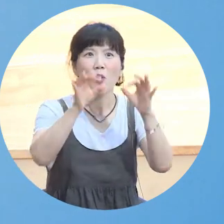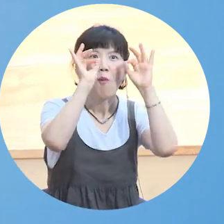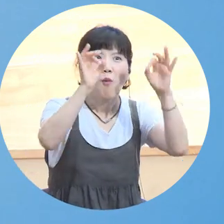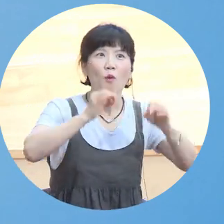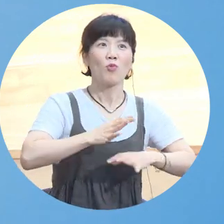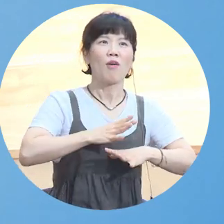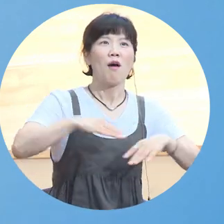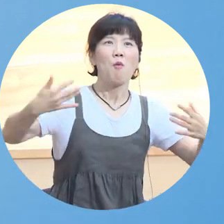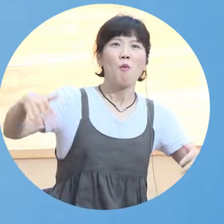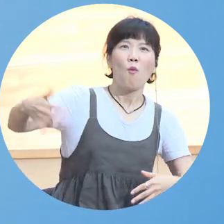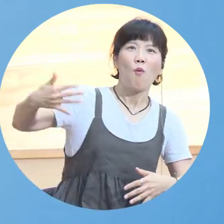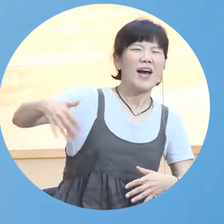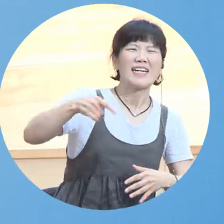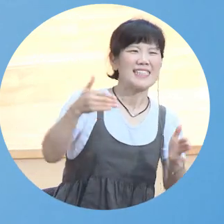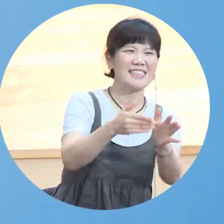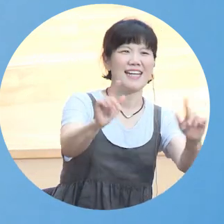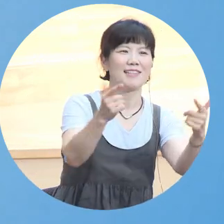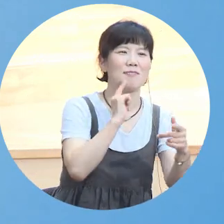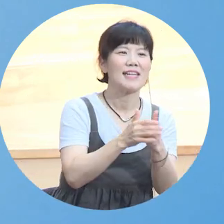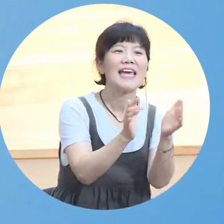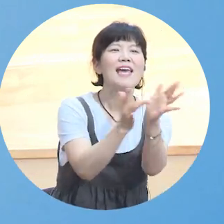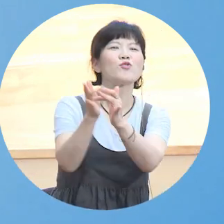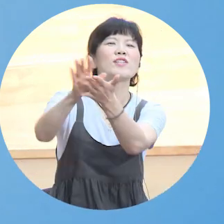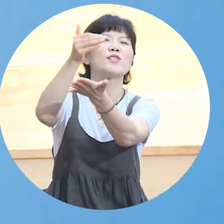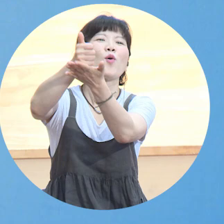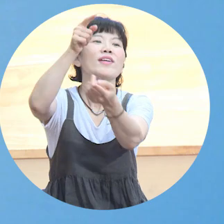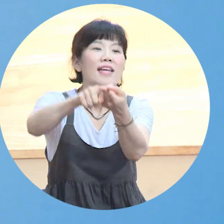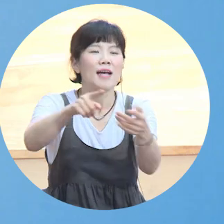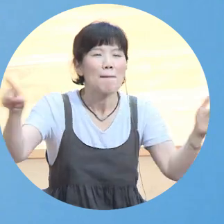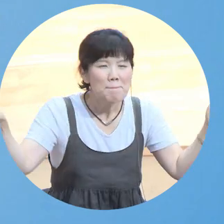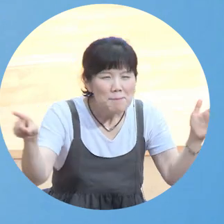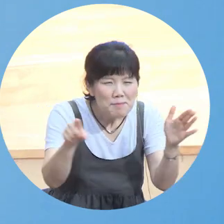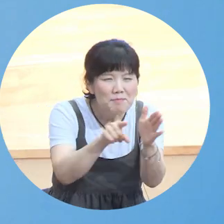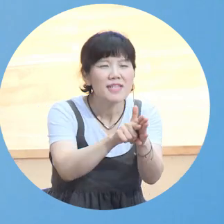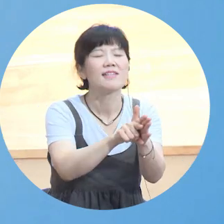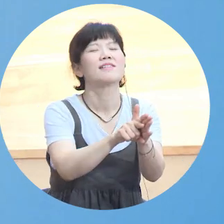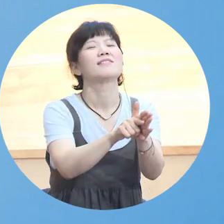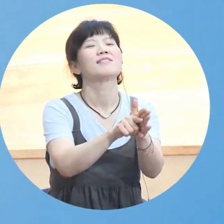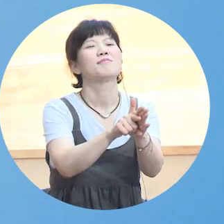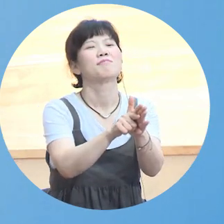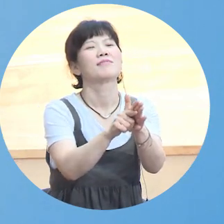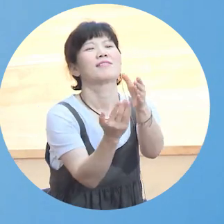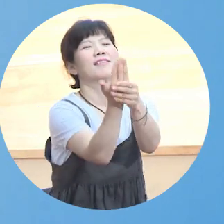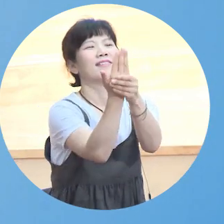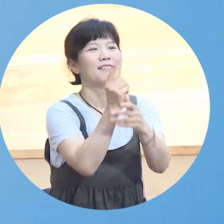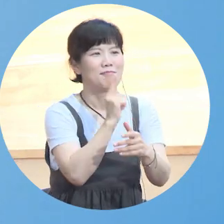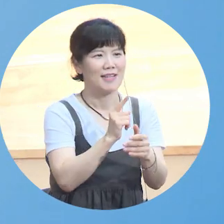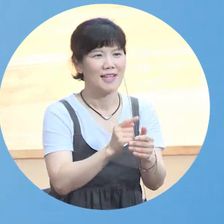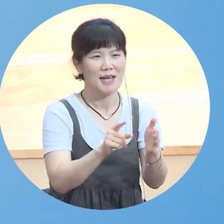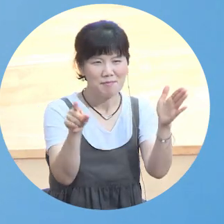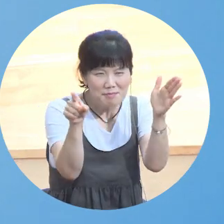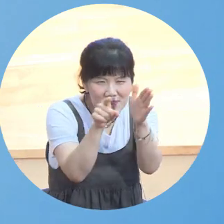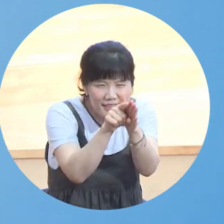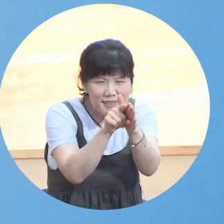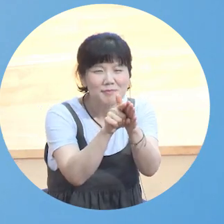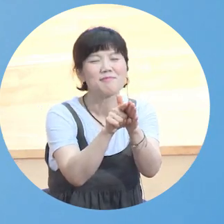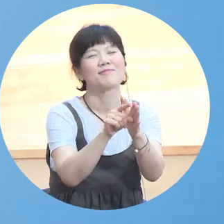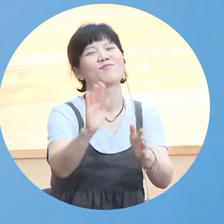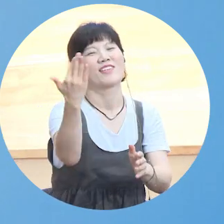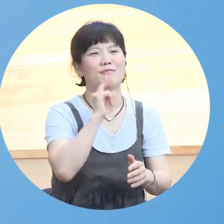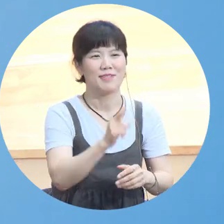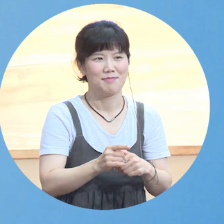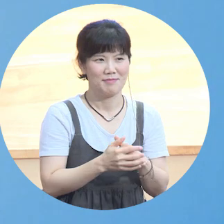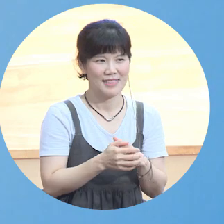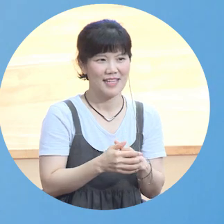예수 그리스도의 대한 믿음을 촉발시키는 것 이제 기적인 거에요 아멘 했습니까 그래서 요한은